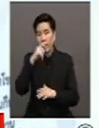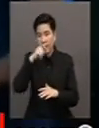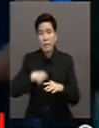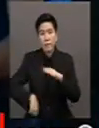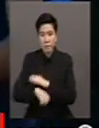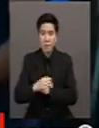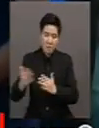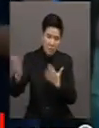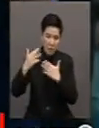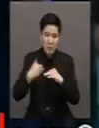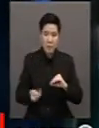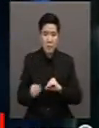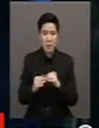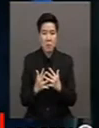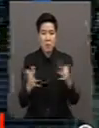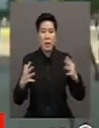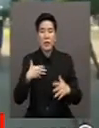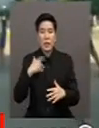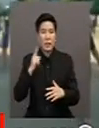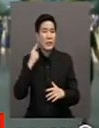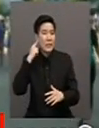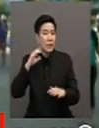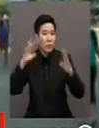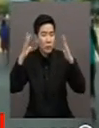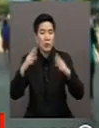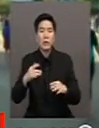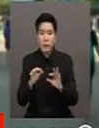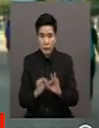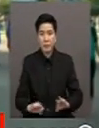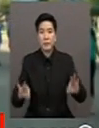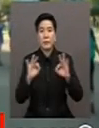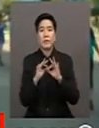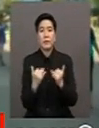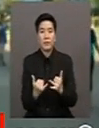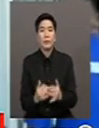ำลังใจกันเยอะๆเพราะว่าเสียงเชียร์ของทุกคนนั้นมีความหมายเป็นอย่างมากนะครับ